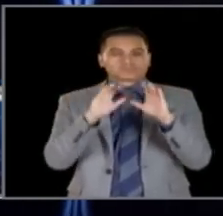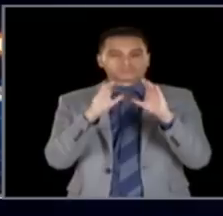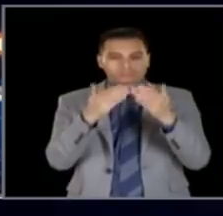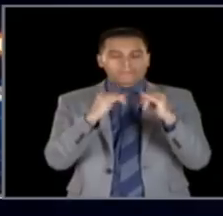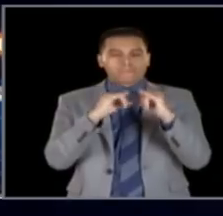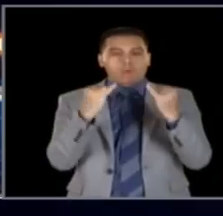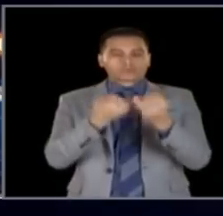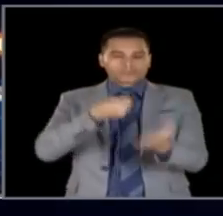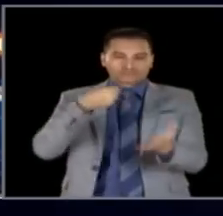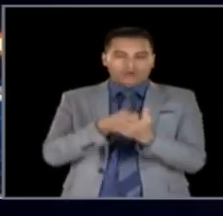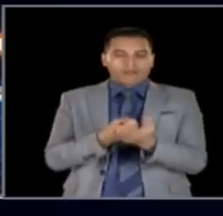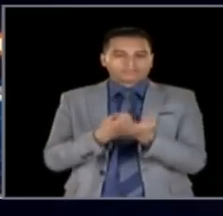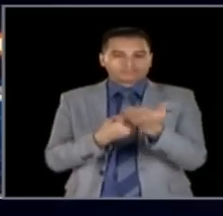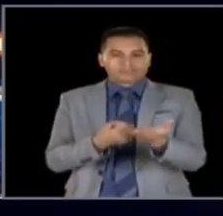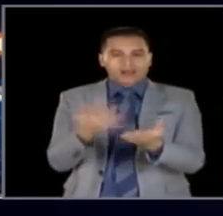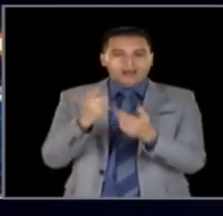على ارتفاع